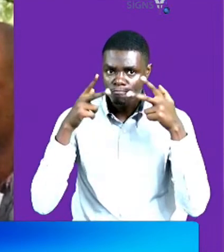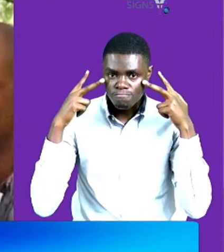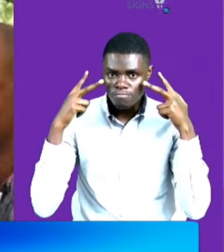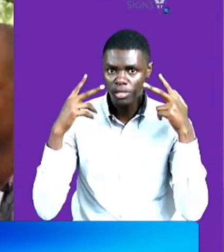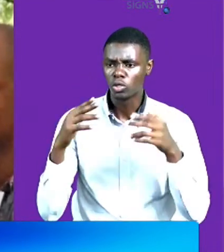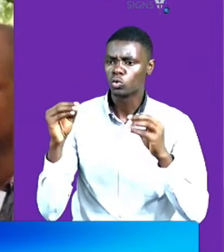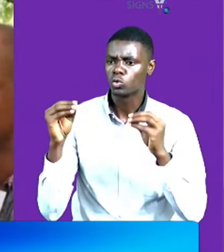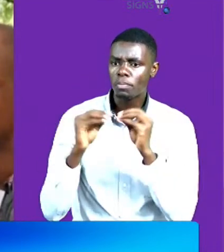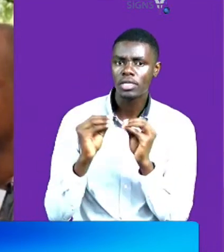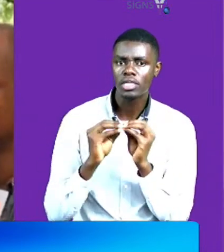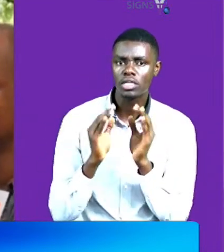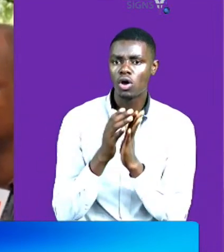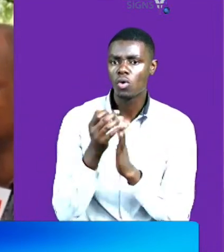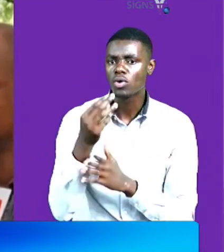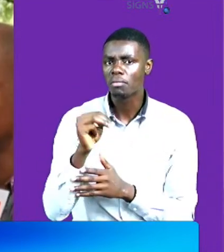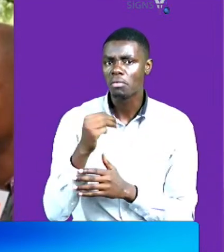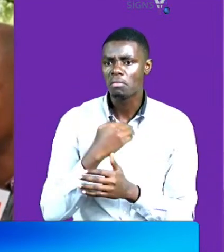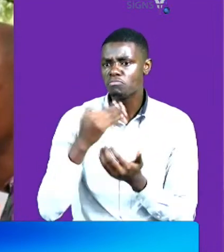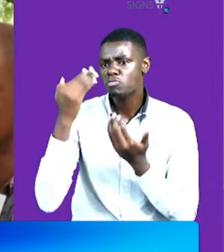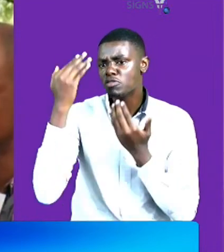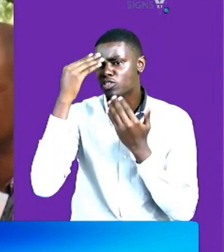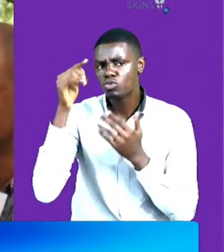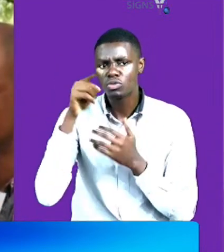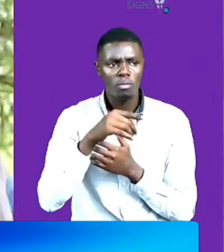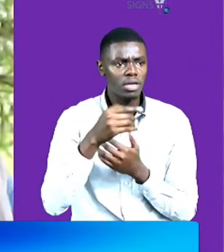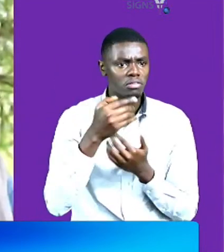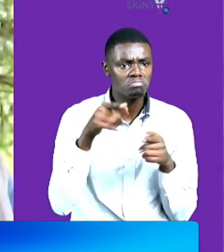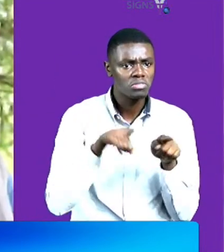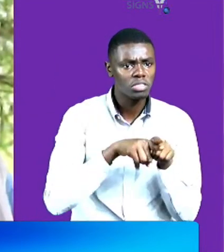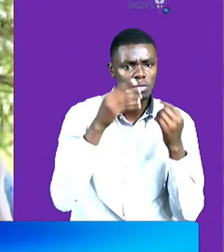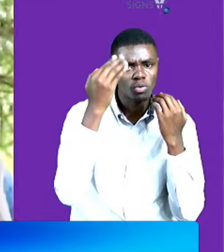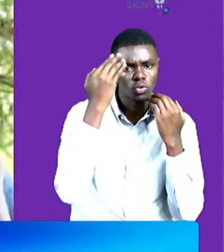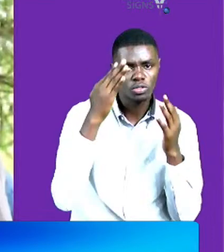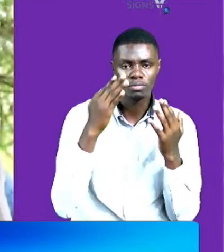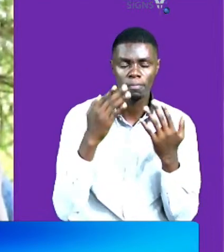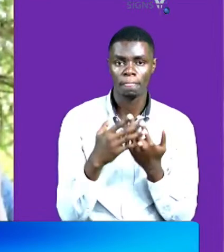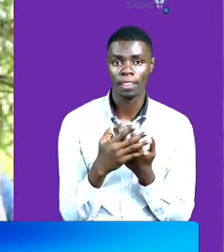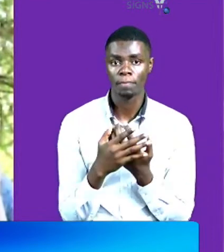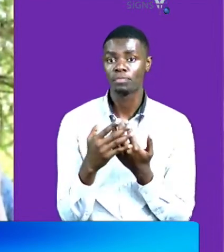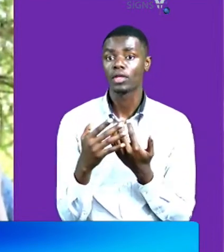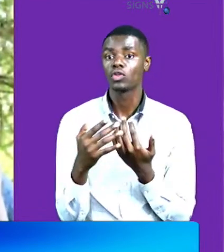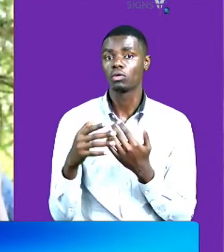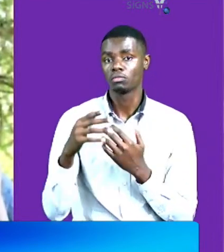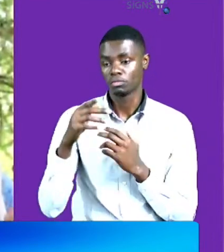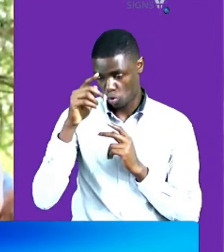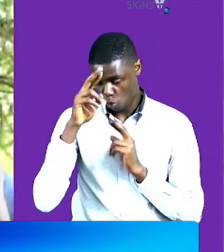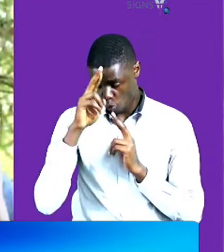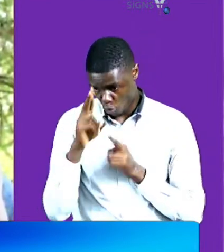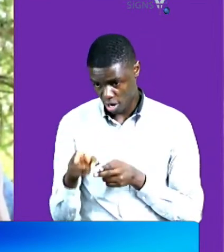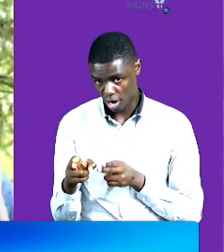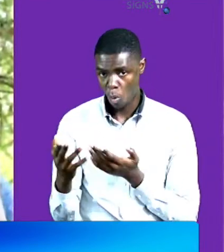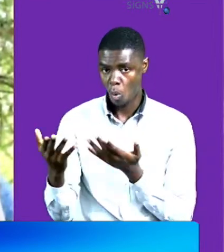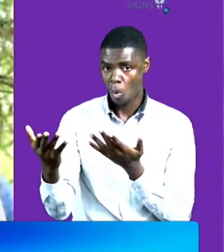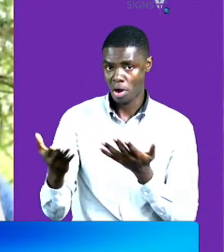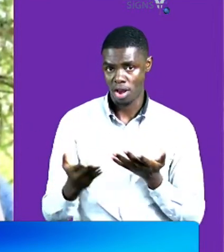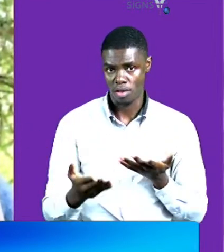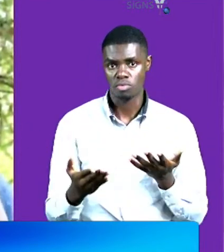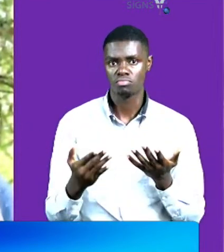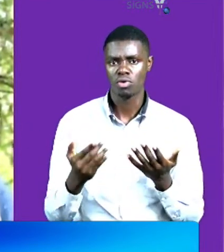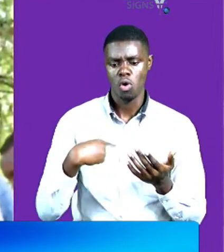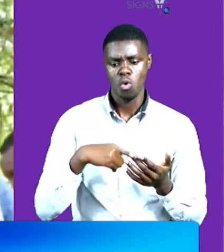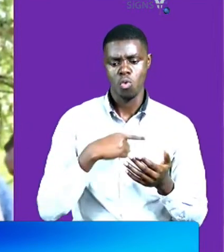hawa. Na sijui ni nani, na pia wewe pia hujui. Mheshimiwa, karibu, na tunapata amri